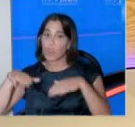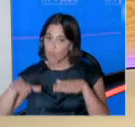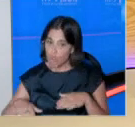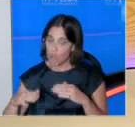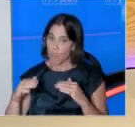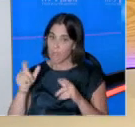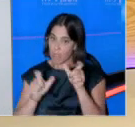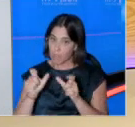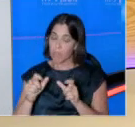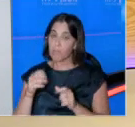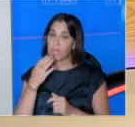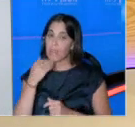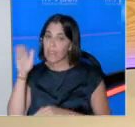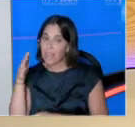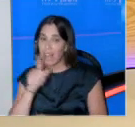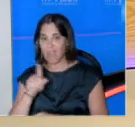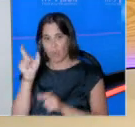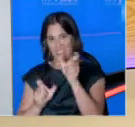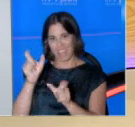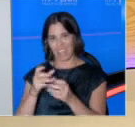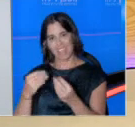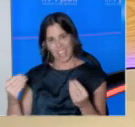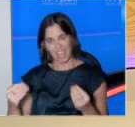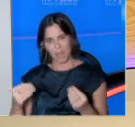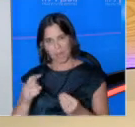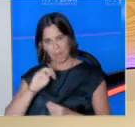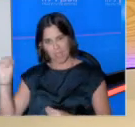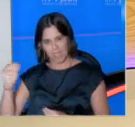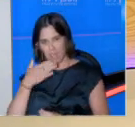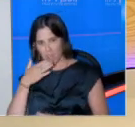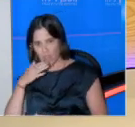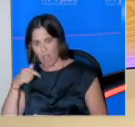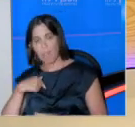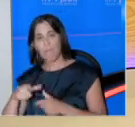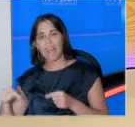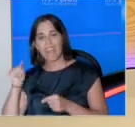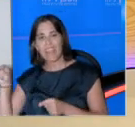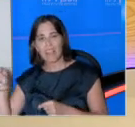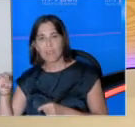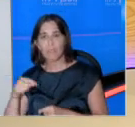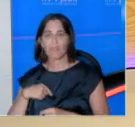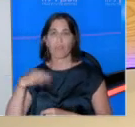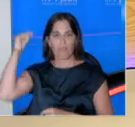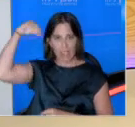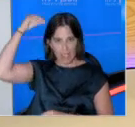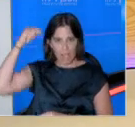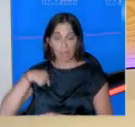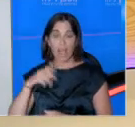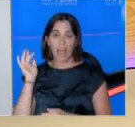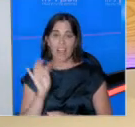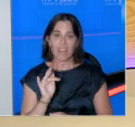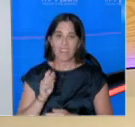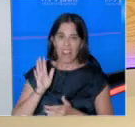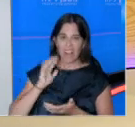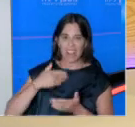ישראל, אך לא אזרחית, כמו רבות ורבים מתושבי מזרח ירושלים הפלסטינים. שתיים, התביעה לסילוק משפחתה